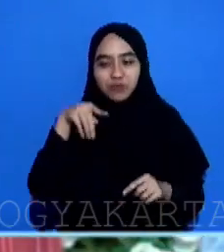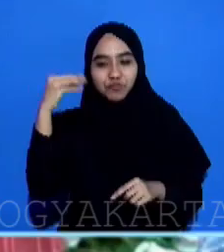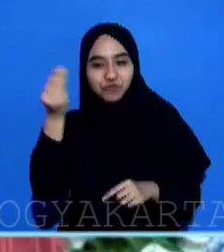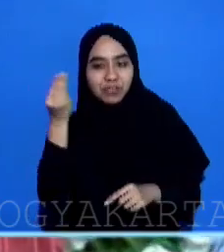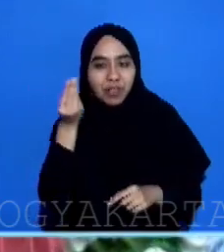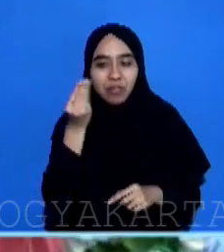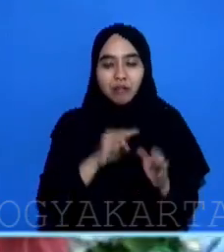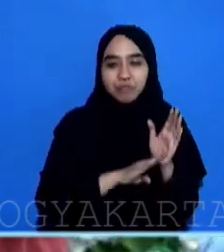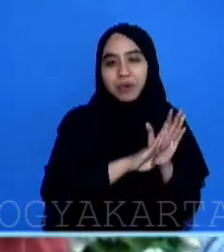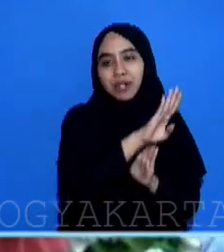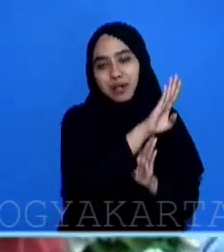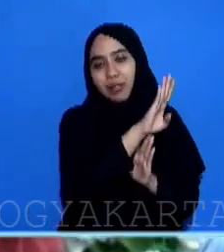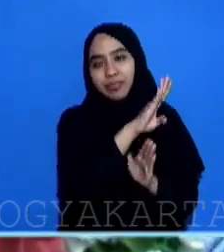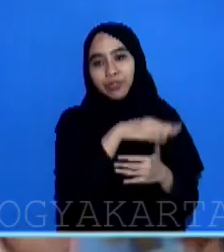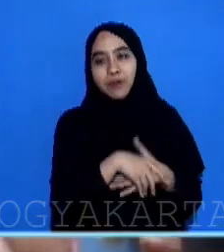daerah